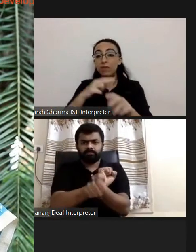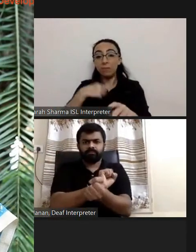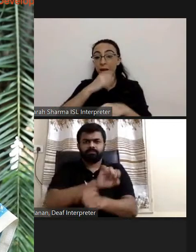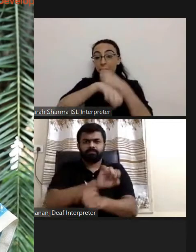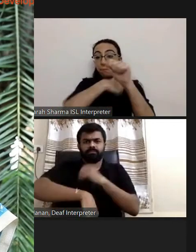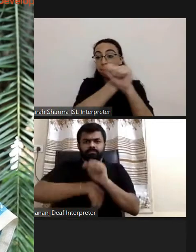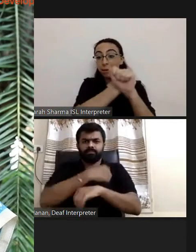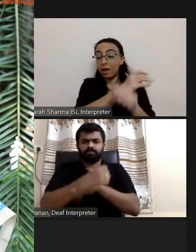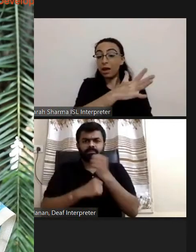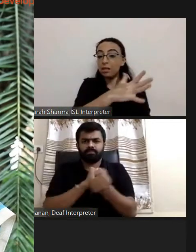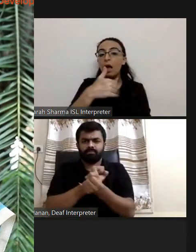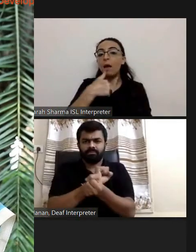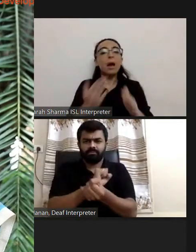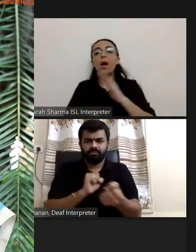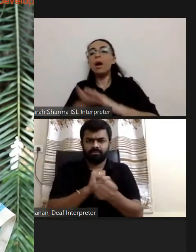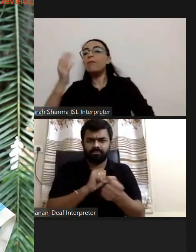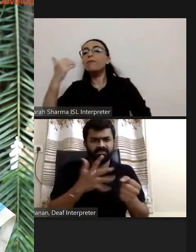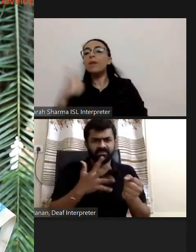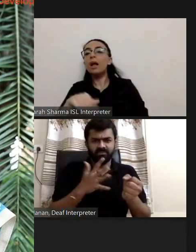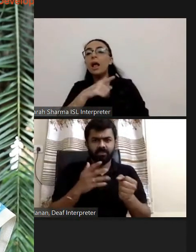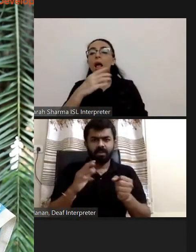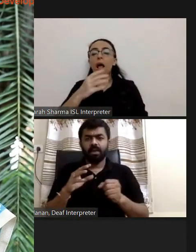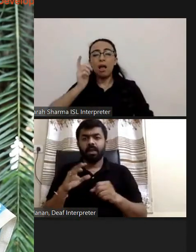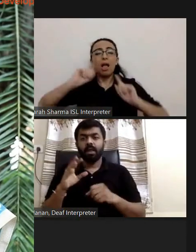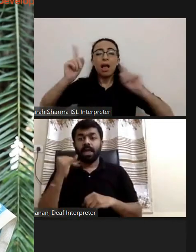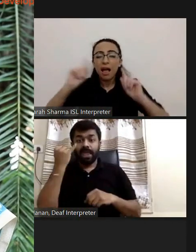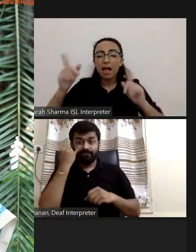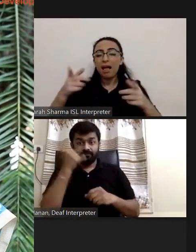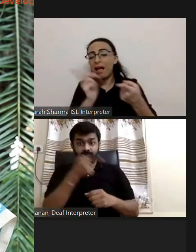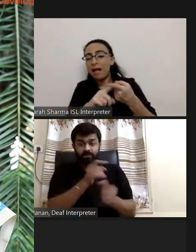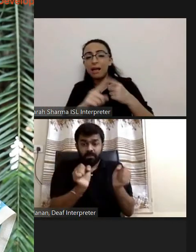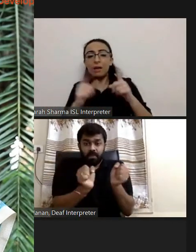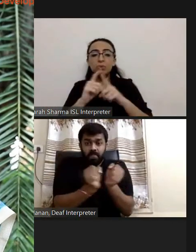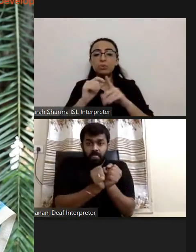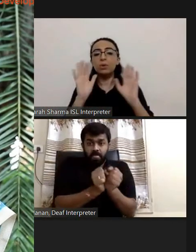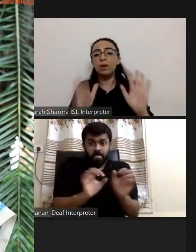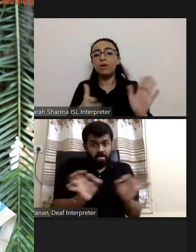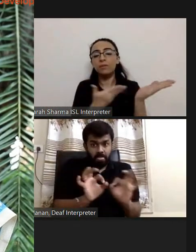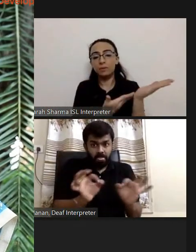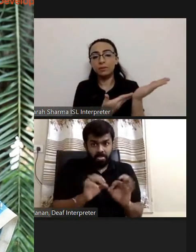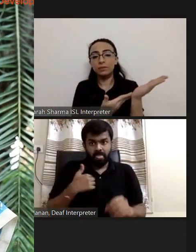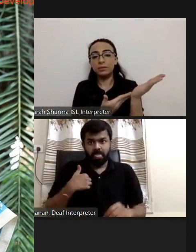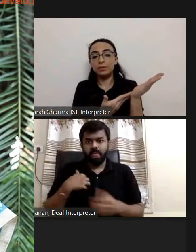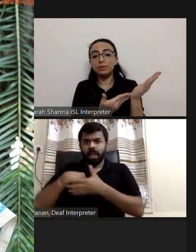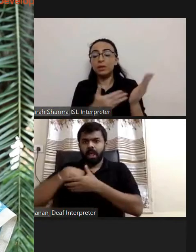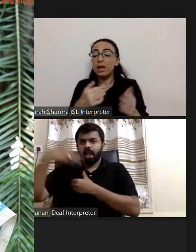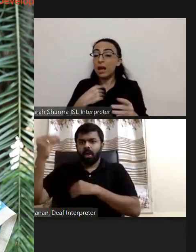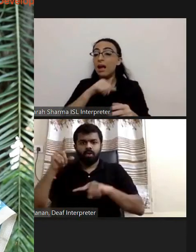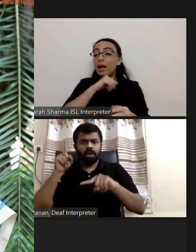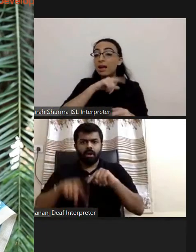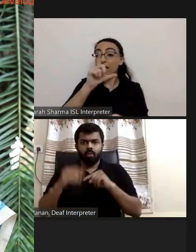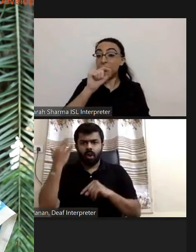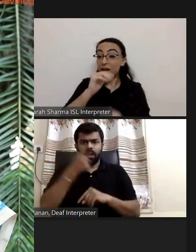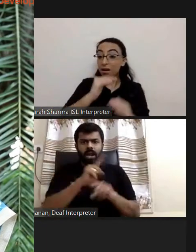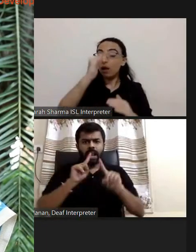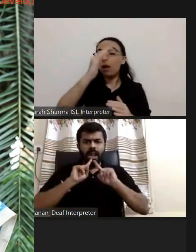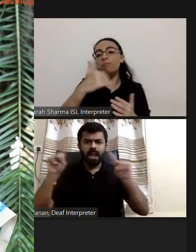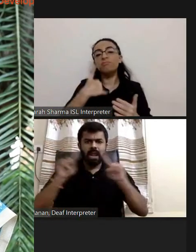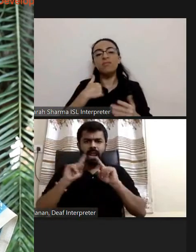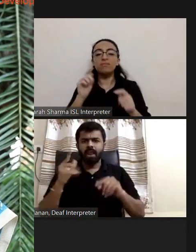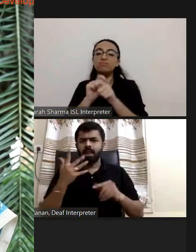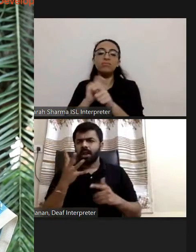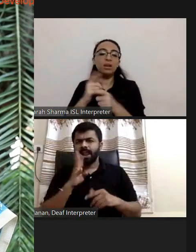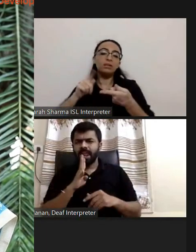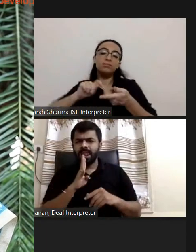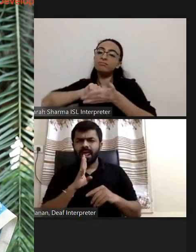సంవత్సరాలు వచ్చే వరకు నేను ఏం పనికి పోయేకి నాకు లేదు. నేను ఇంటి దగ్గరే ఉండిపోయినాను. మా